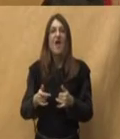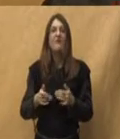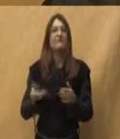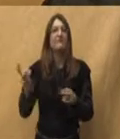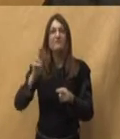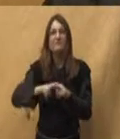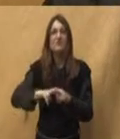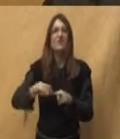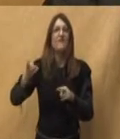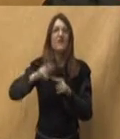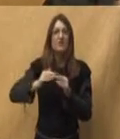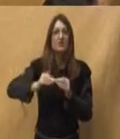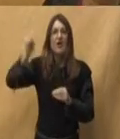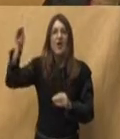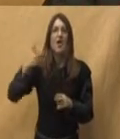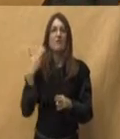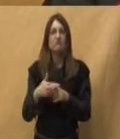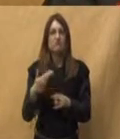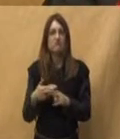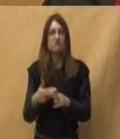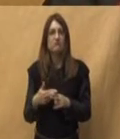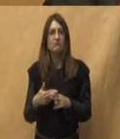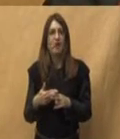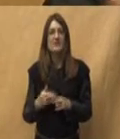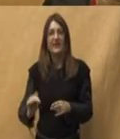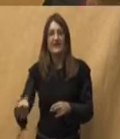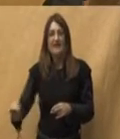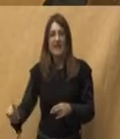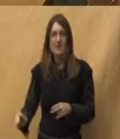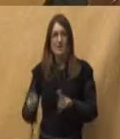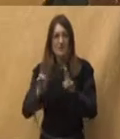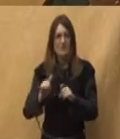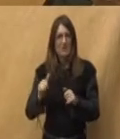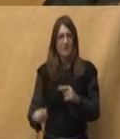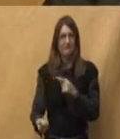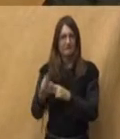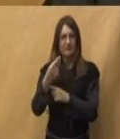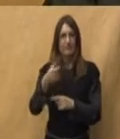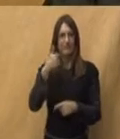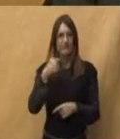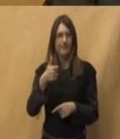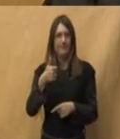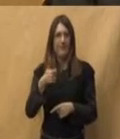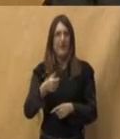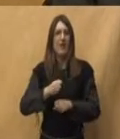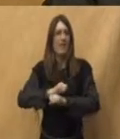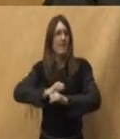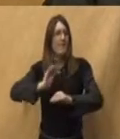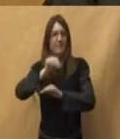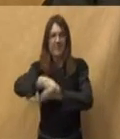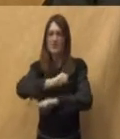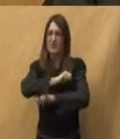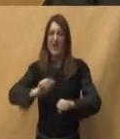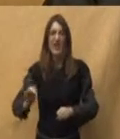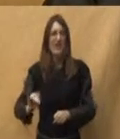trend u bolestima kod djece. Imate pojavu prvo pretilosti. Djeca